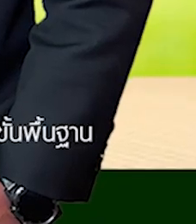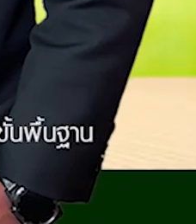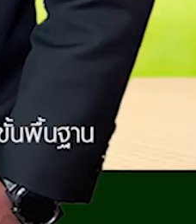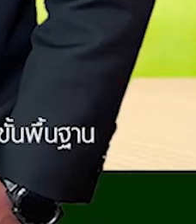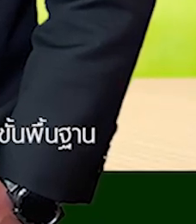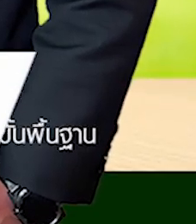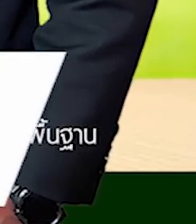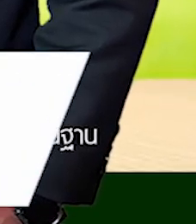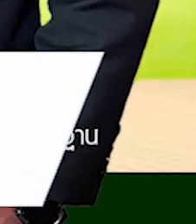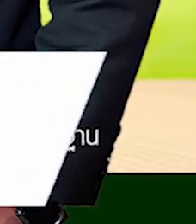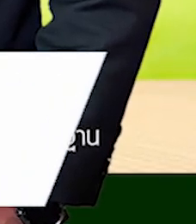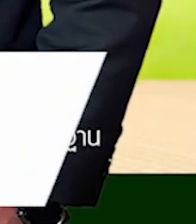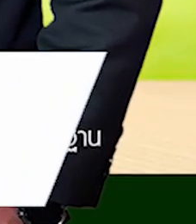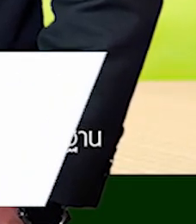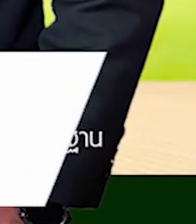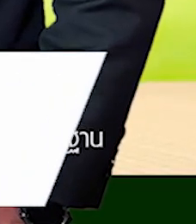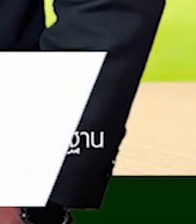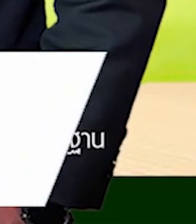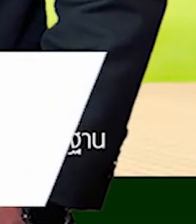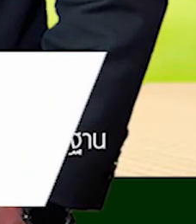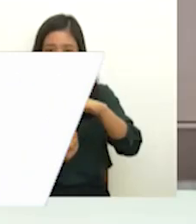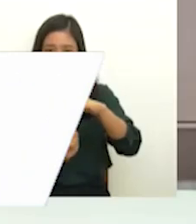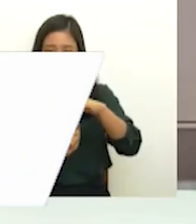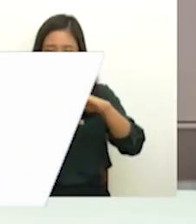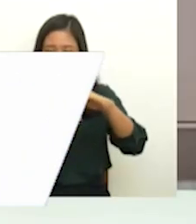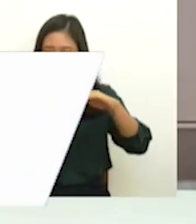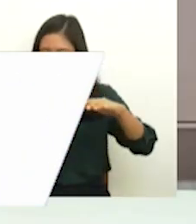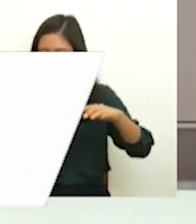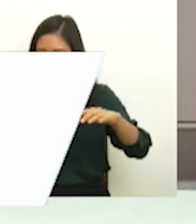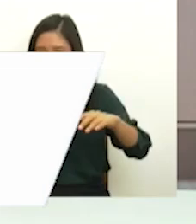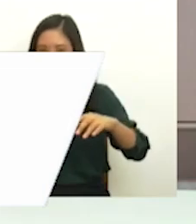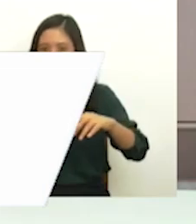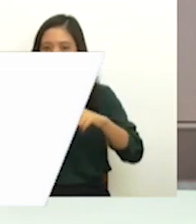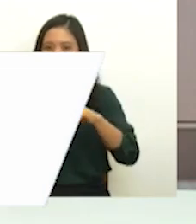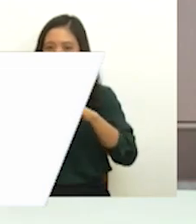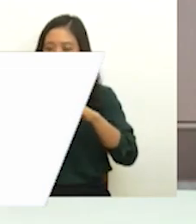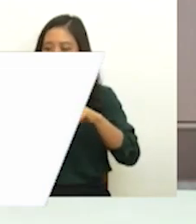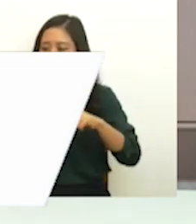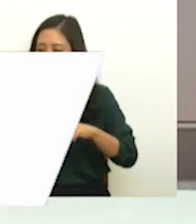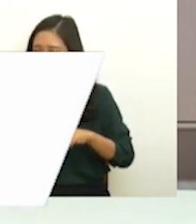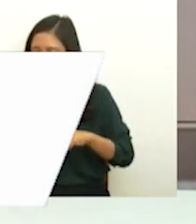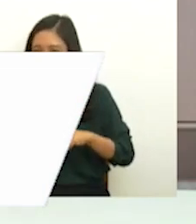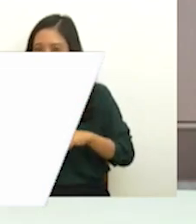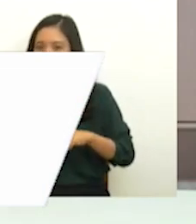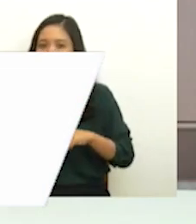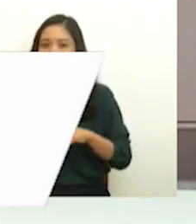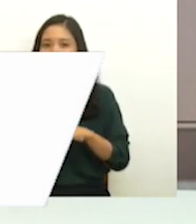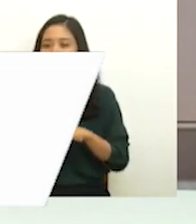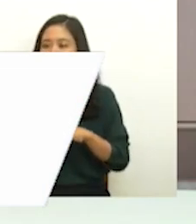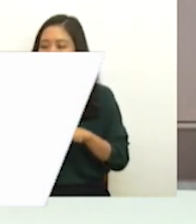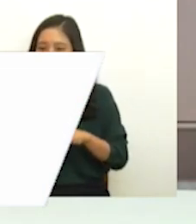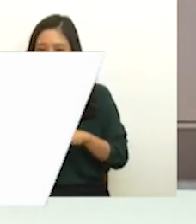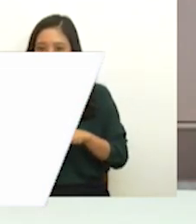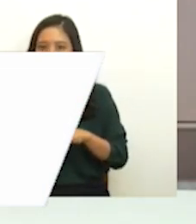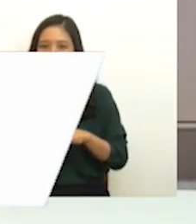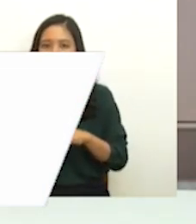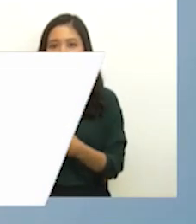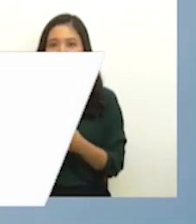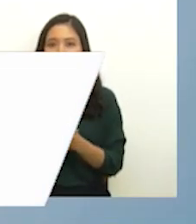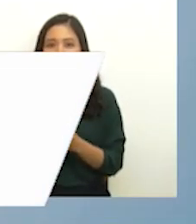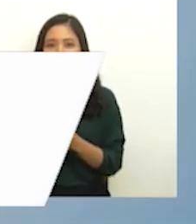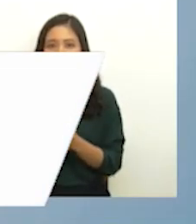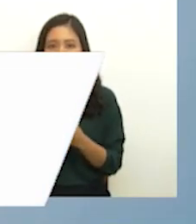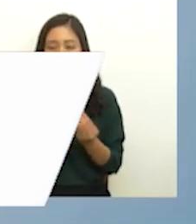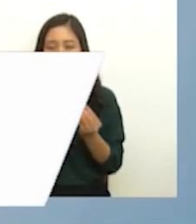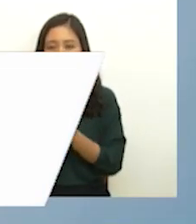รายการผู้เช้าข่าวสปทประจำสัปดาห์นี้ท่านผู้ชมจะได้พบกับดร.อมพรพินศาเลขาธิการคณะกรรมการการศึกษาขั้นพื้นฐานในช่ว